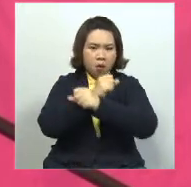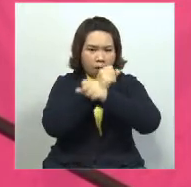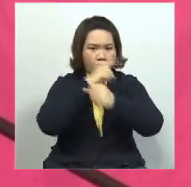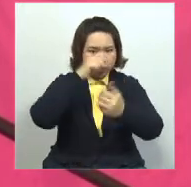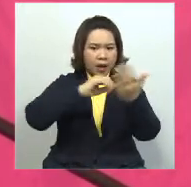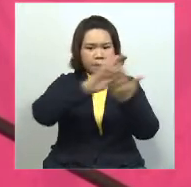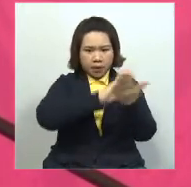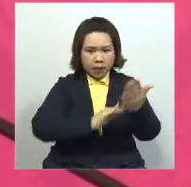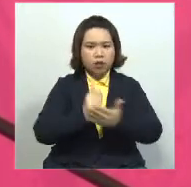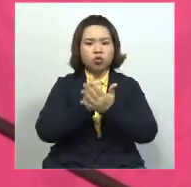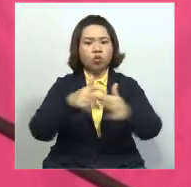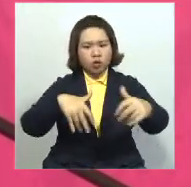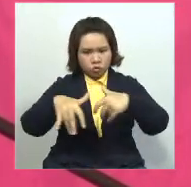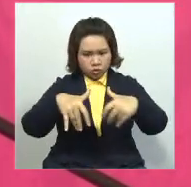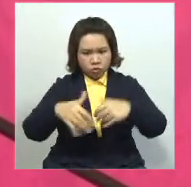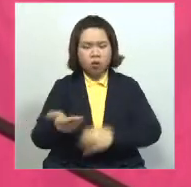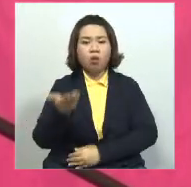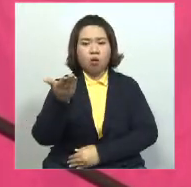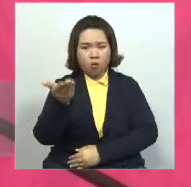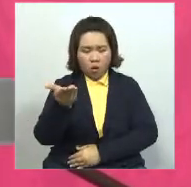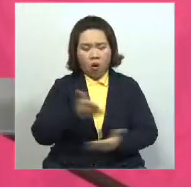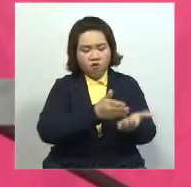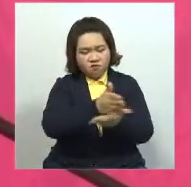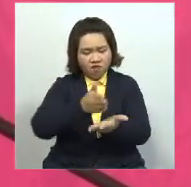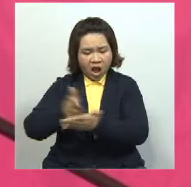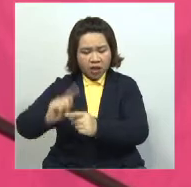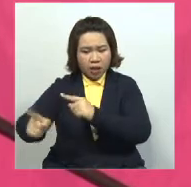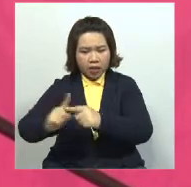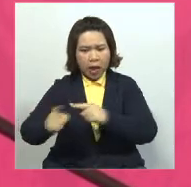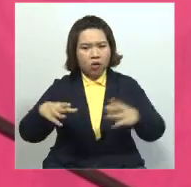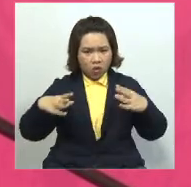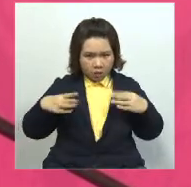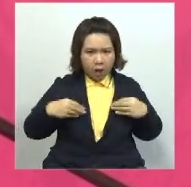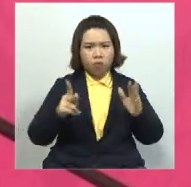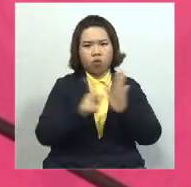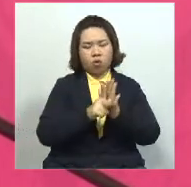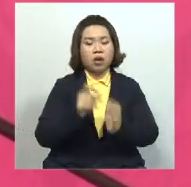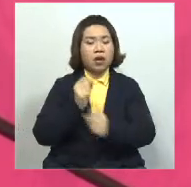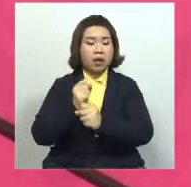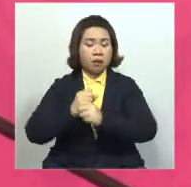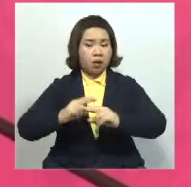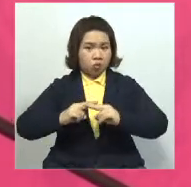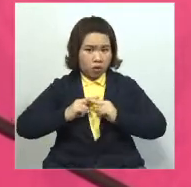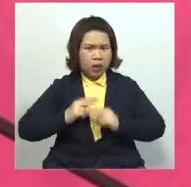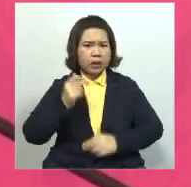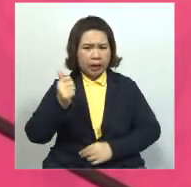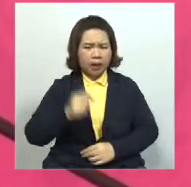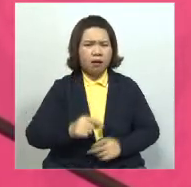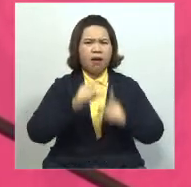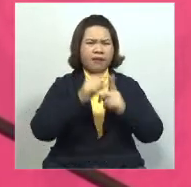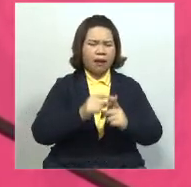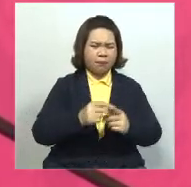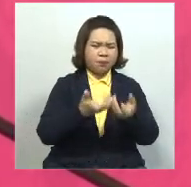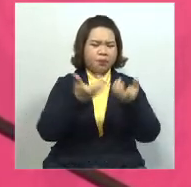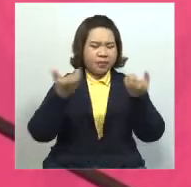ทศช่วยเหลือประชาชนพร้อมเรียกร้องให้ทุกฝ่ายยอมรับกติกาทำหน้าที่ของตนเองในระบบรัฐสภาอย่าใช้วาทกรรม